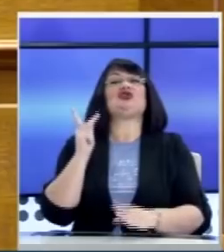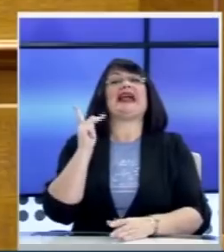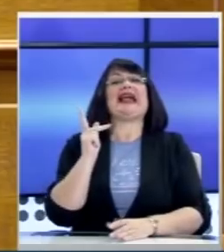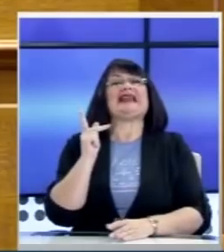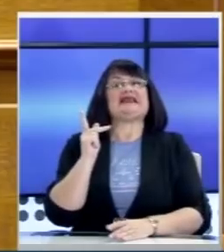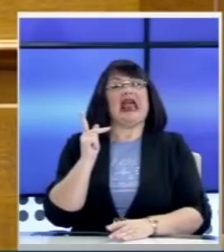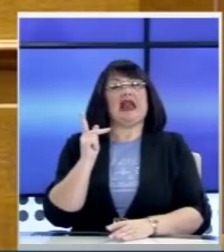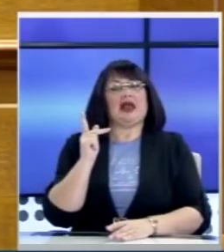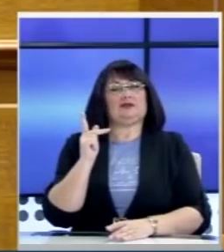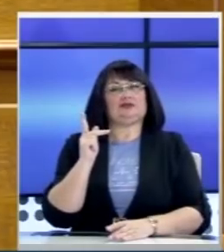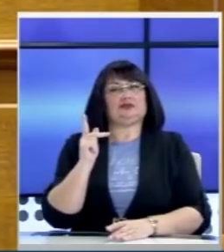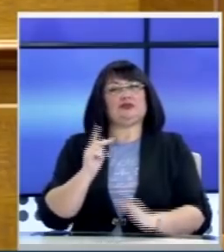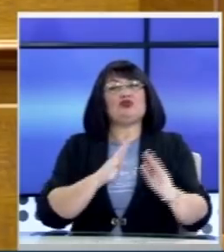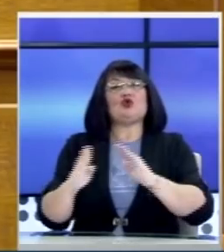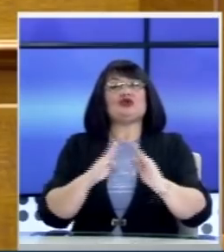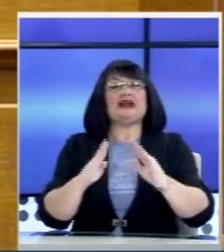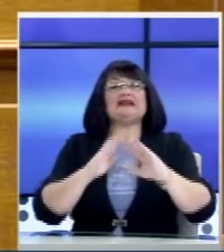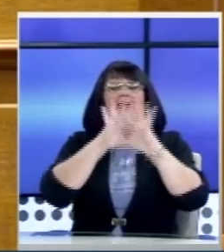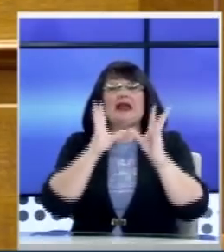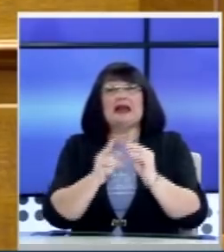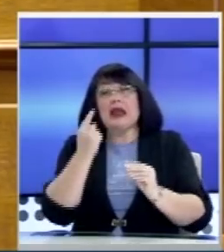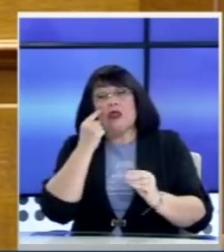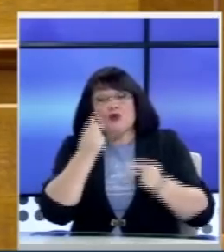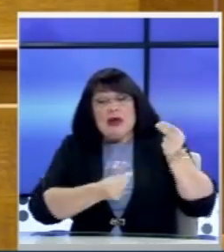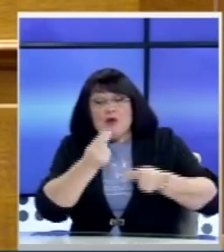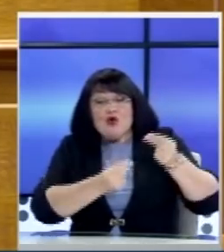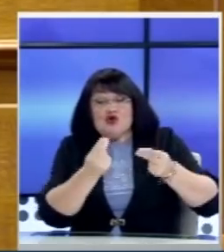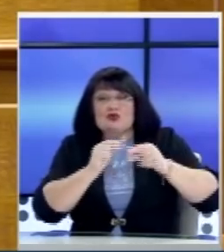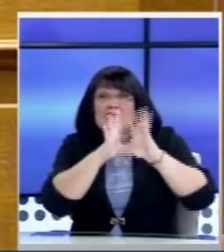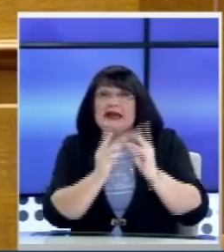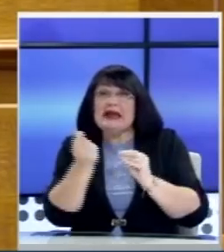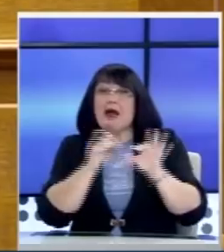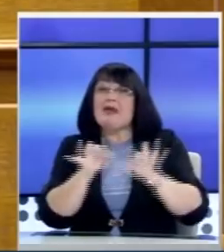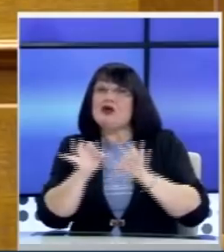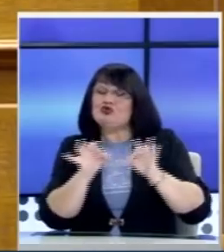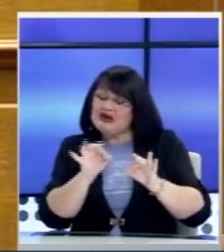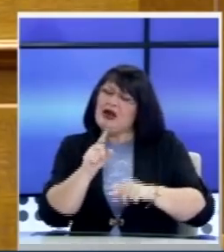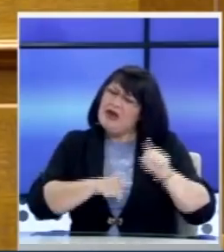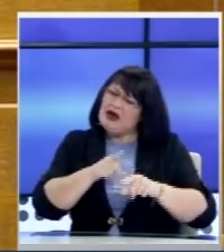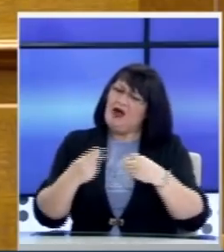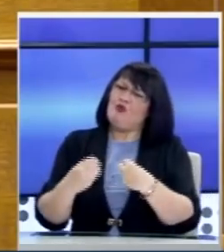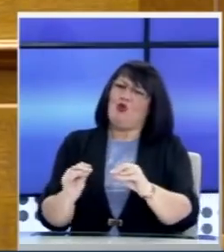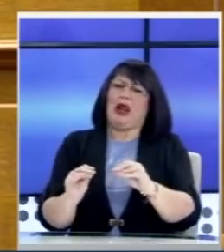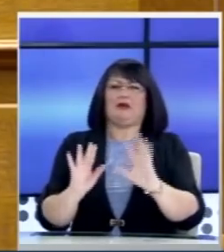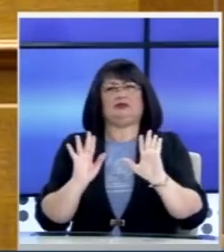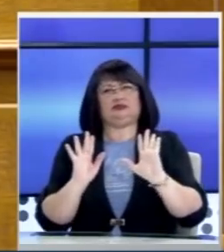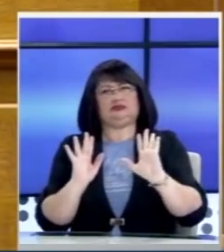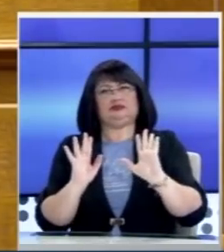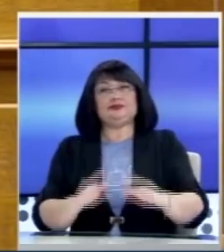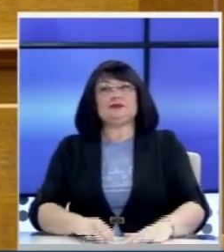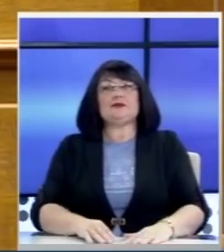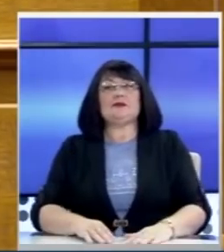τον υπολογισμό της συνολικής περιουσίας αλλά και την εκποίησή της. Η Νέα Δημοκρατία τώρα